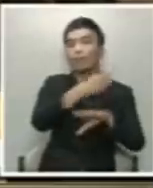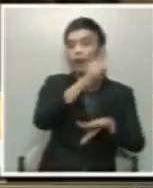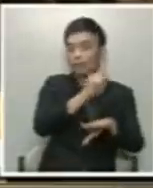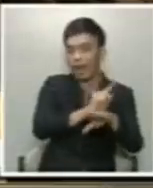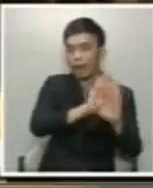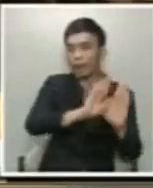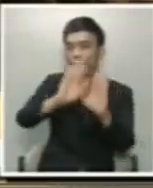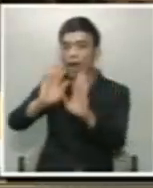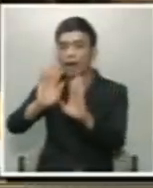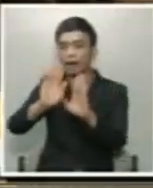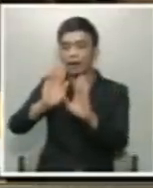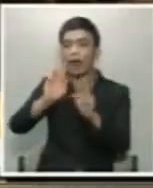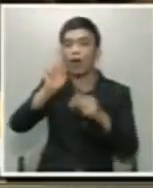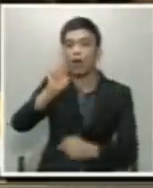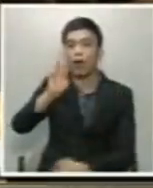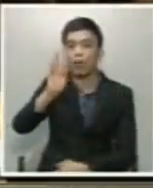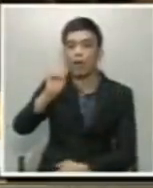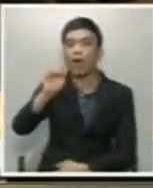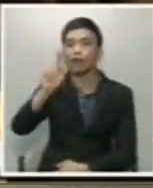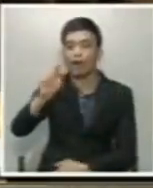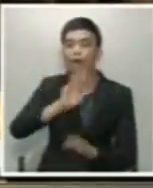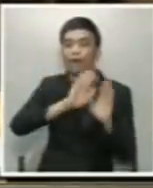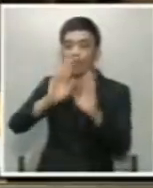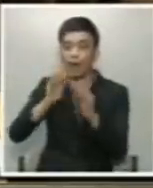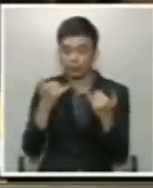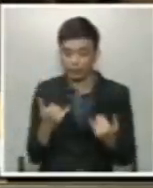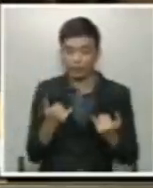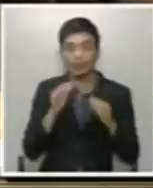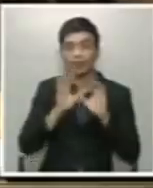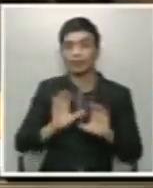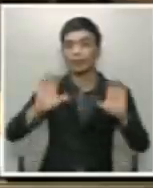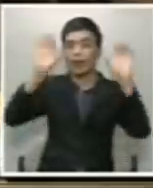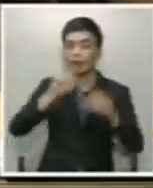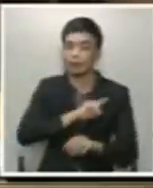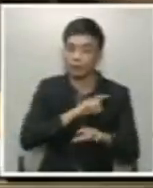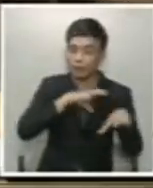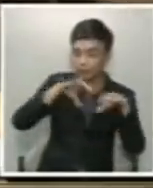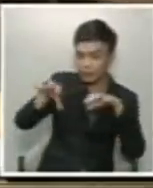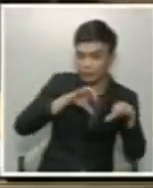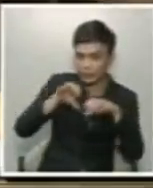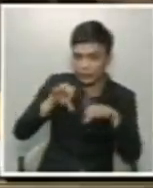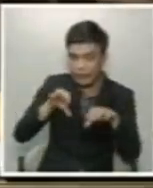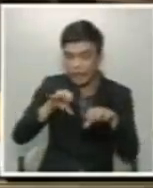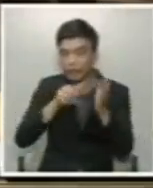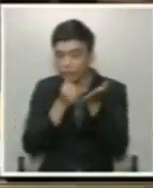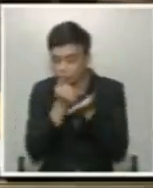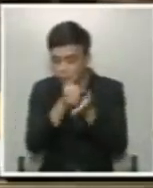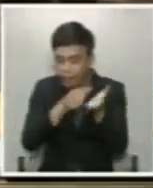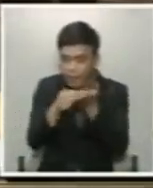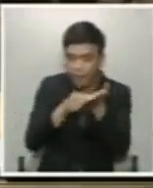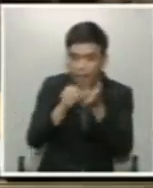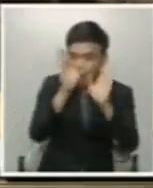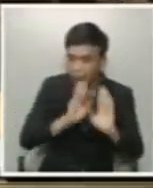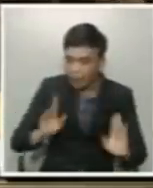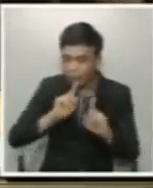ฐมนตรีนะครับว่ารัฐบาลได้เตรียมมาตรการที่เป็นรูปธรรมอะไรบ้างที่จะเข้ามาแก้ไขปัญหาเศร